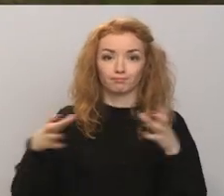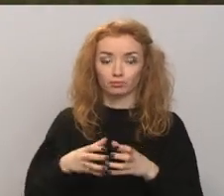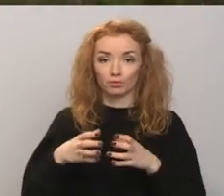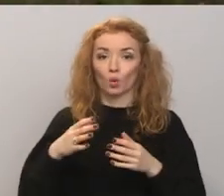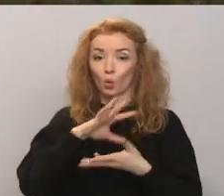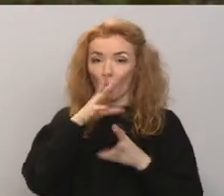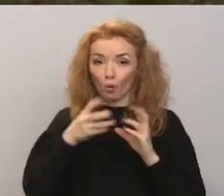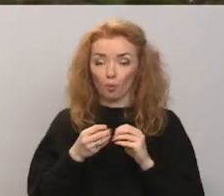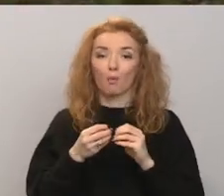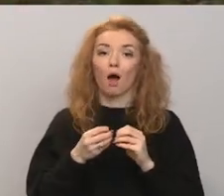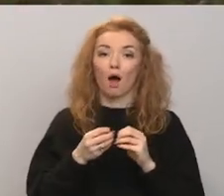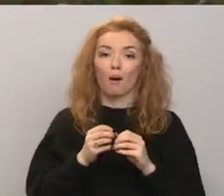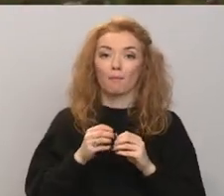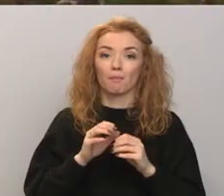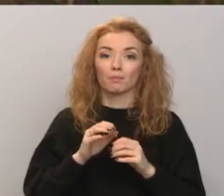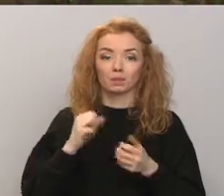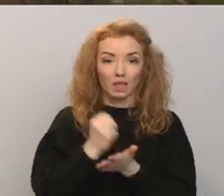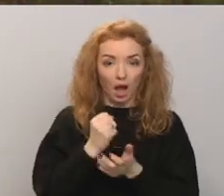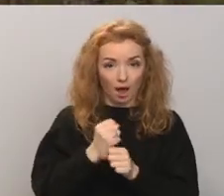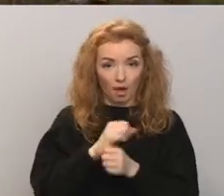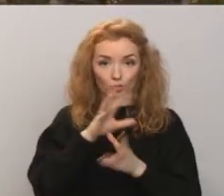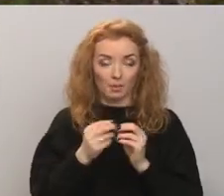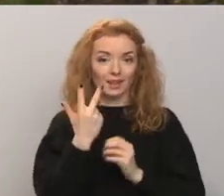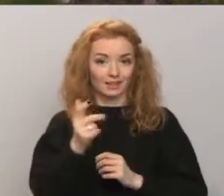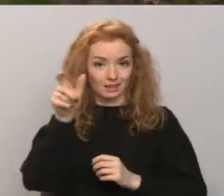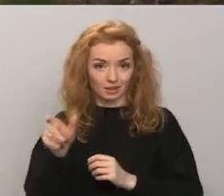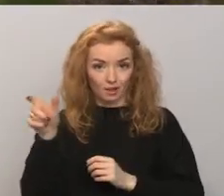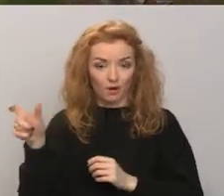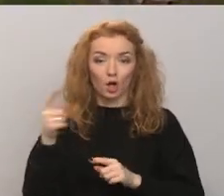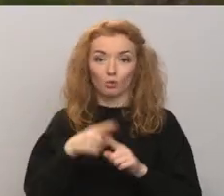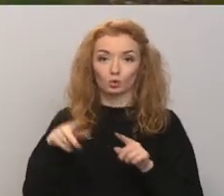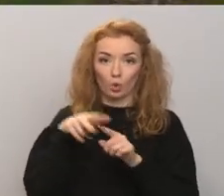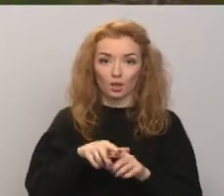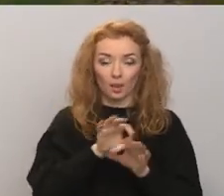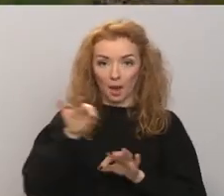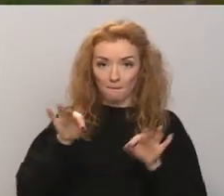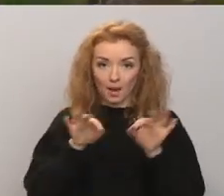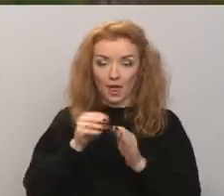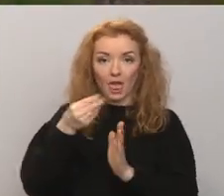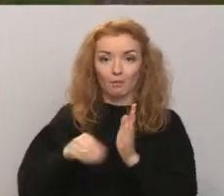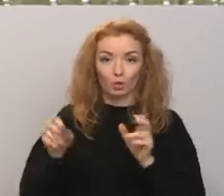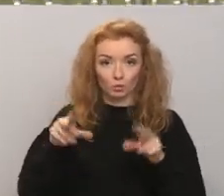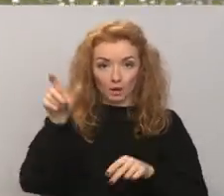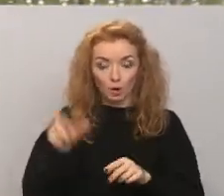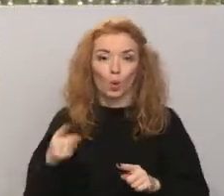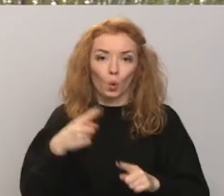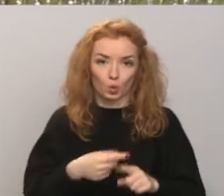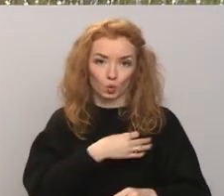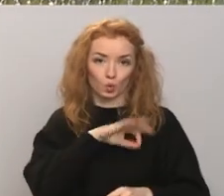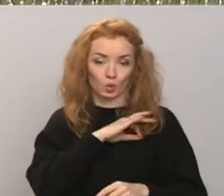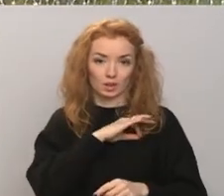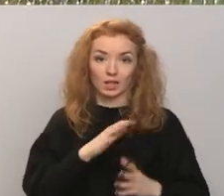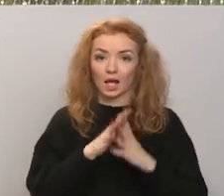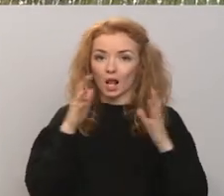kopumā no uzņēmuma puses pie projekta strādā trīs cilvēki – pusslodzes tāmētājs, iepirkuma speciālists un jurists. Lielākie